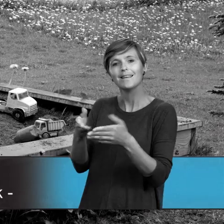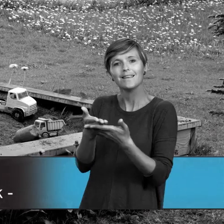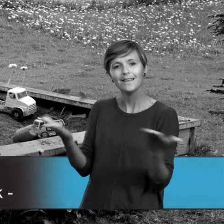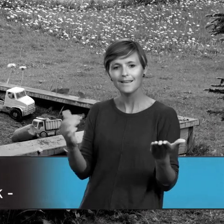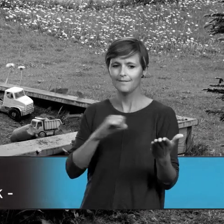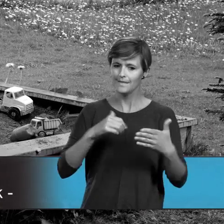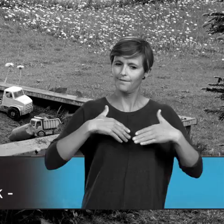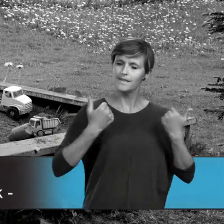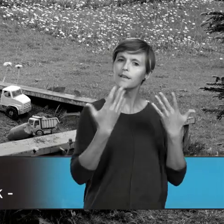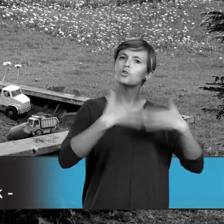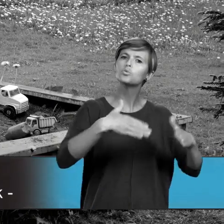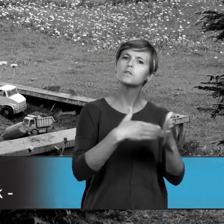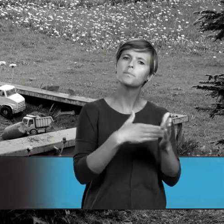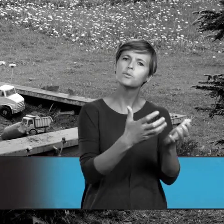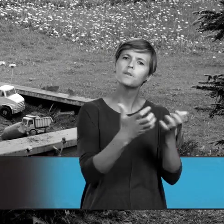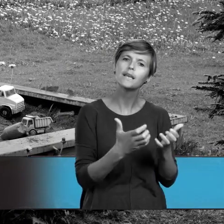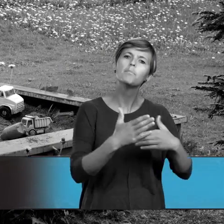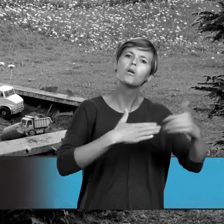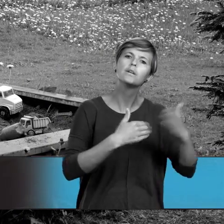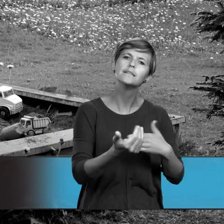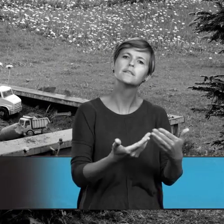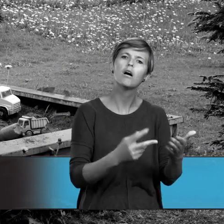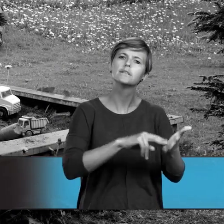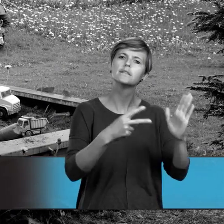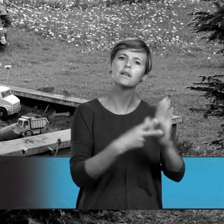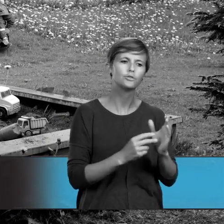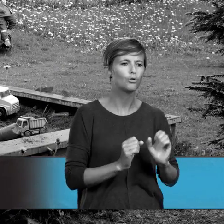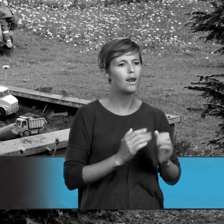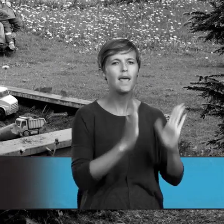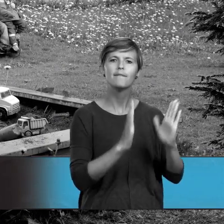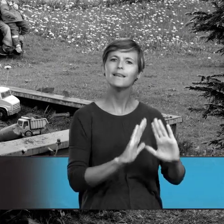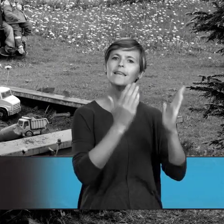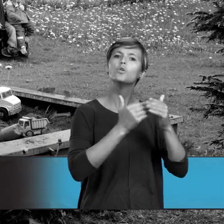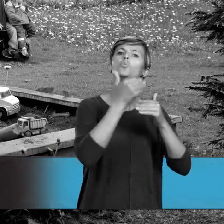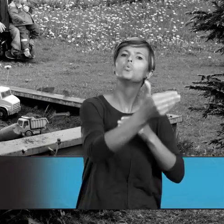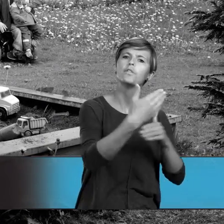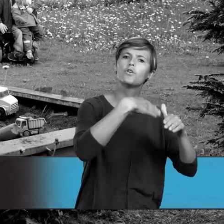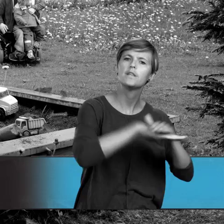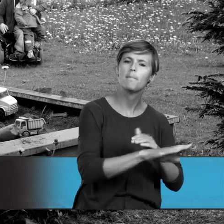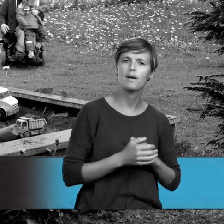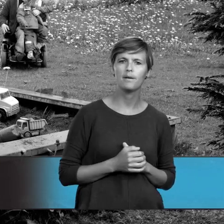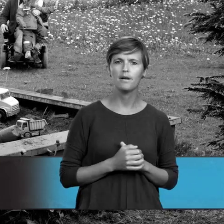friske funksjonshemmede som trenger praktisk assistanse til å leve et liv også utenfor hjemmet.